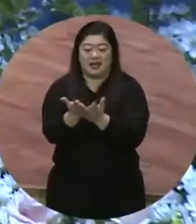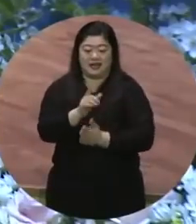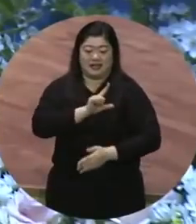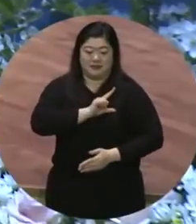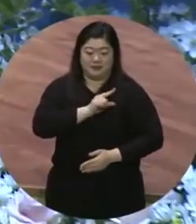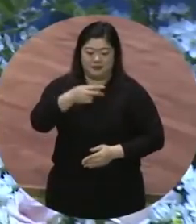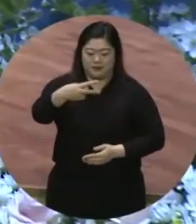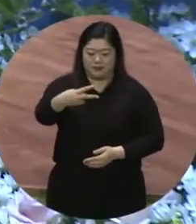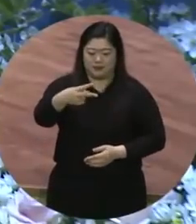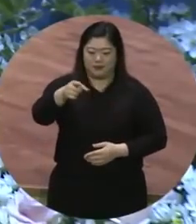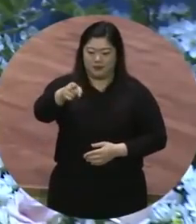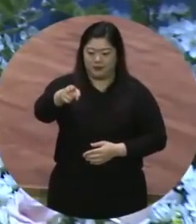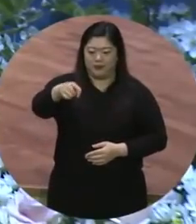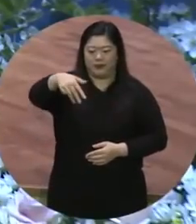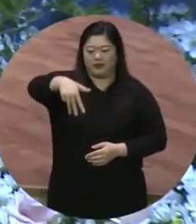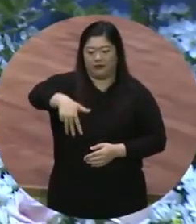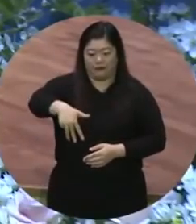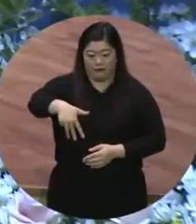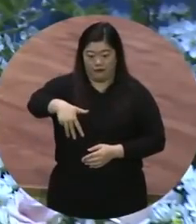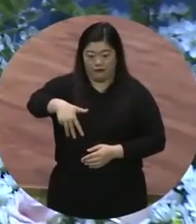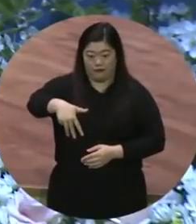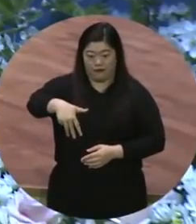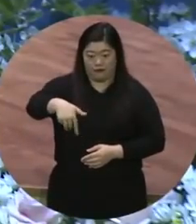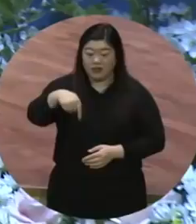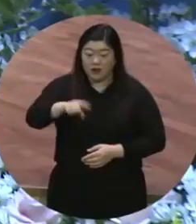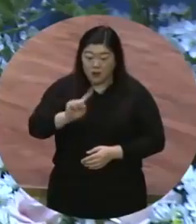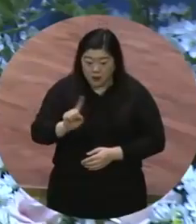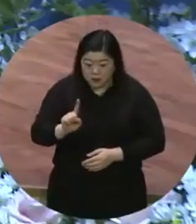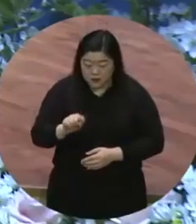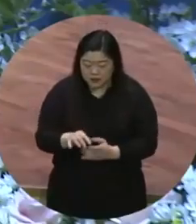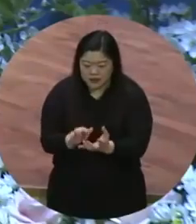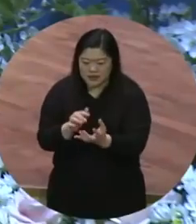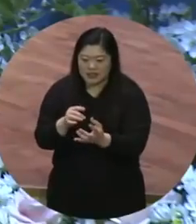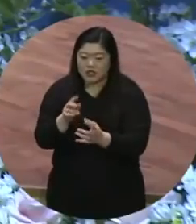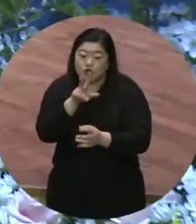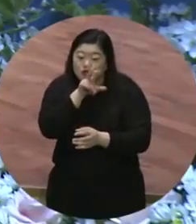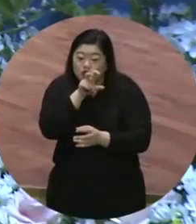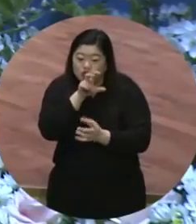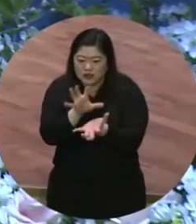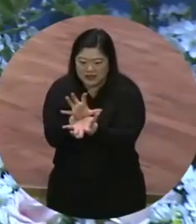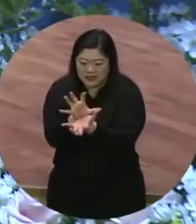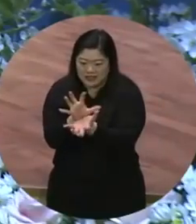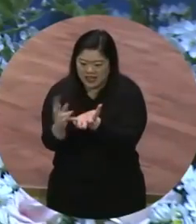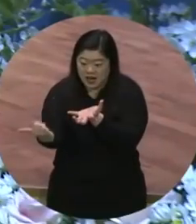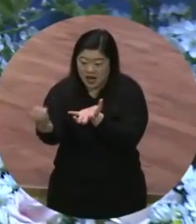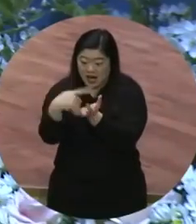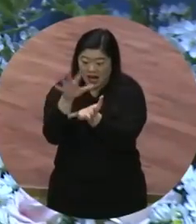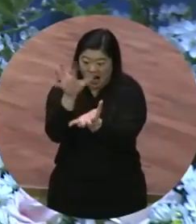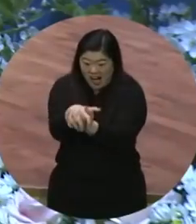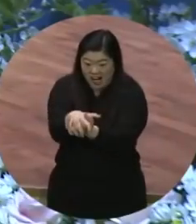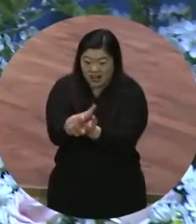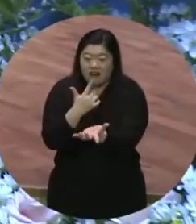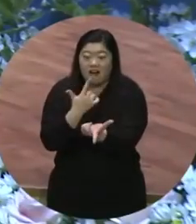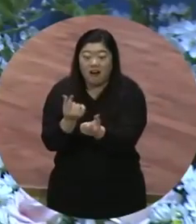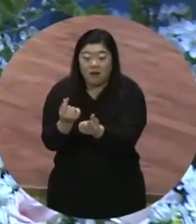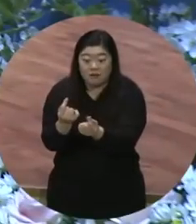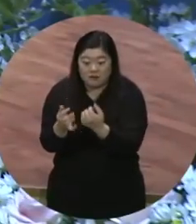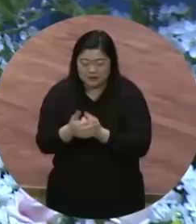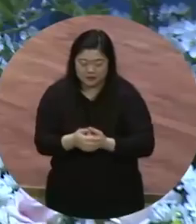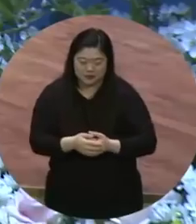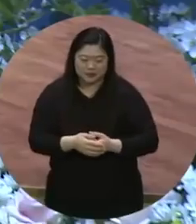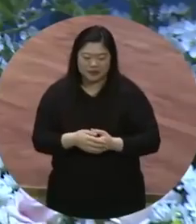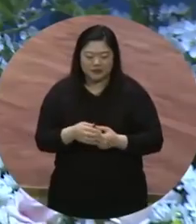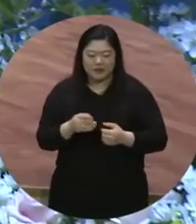책에는요, 우리의 영적 삶을 도둑질하는 사단이 쳐놓은 덧이 있다. 그래서. 그 덫이 뭐냐? 크게 다섯